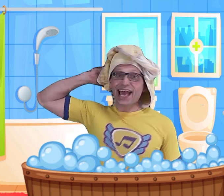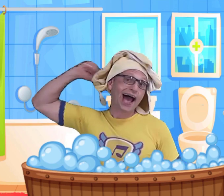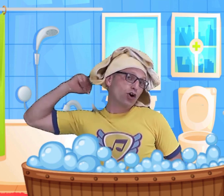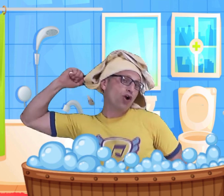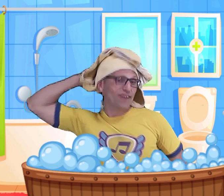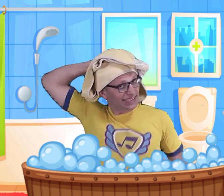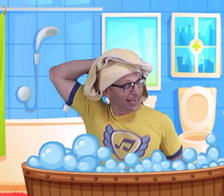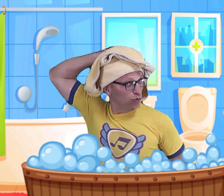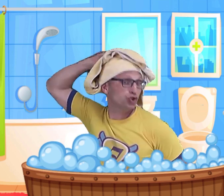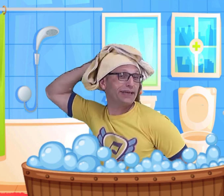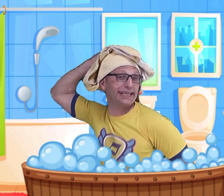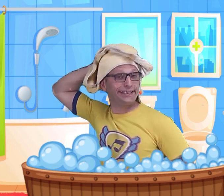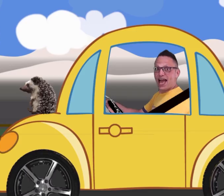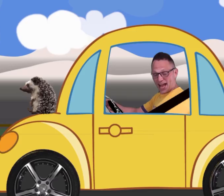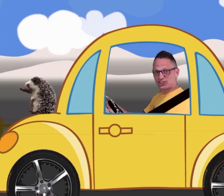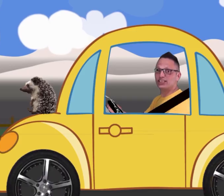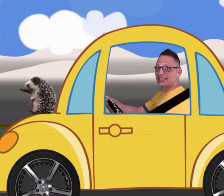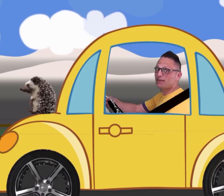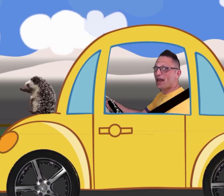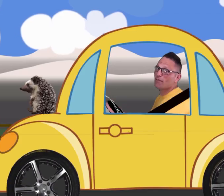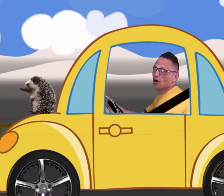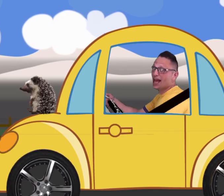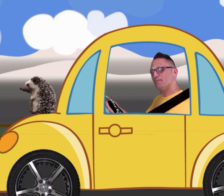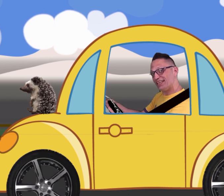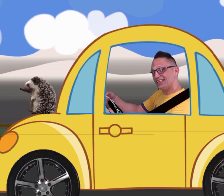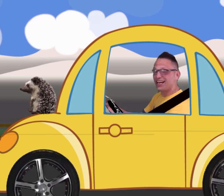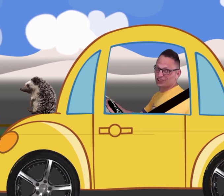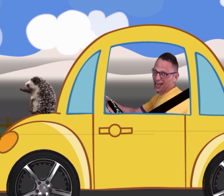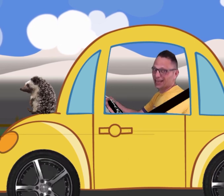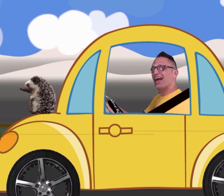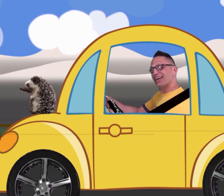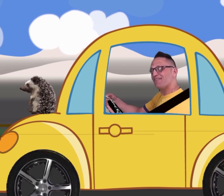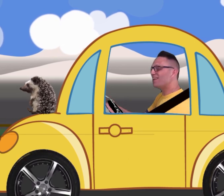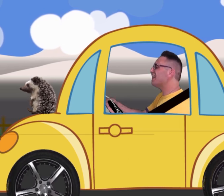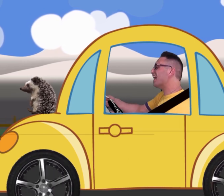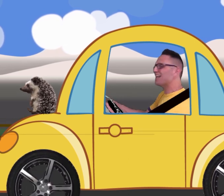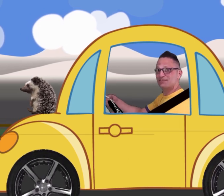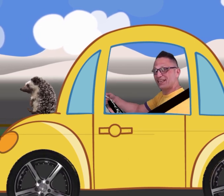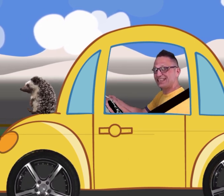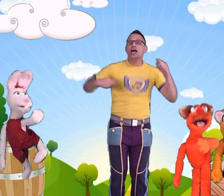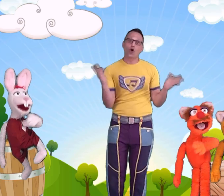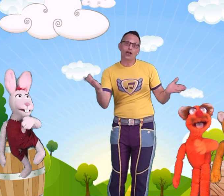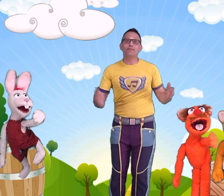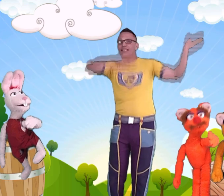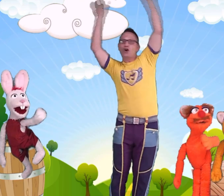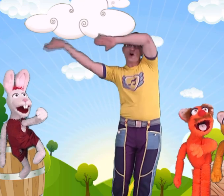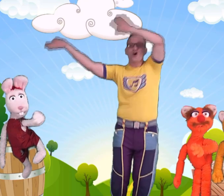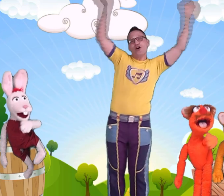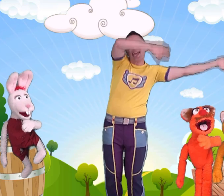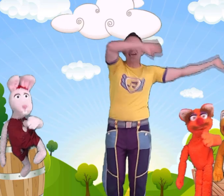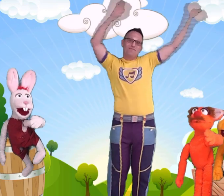זה הכל וזה משמי, השירים הם עולמי, שר לכם ולעצמי. קוראים